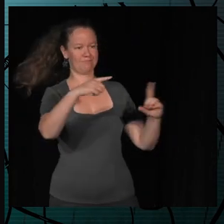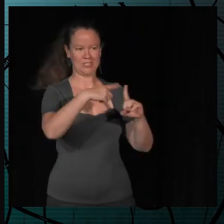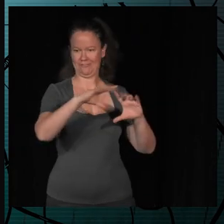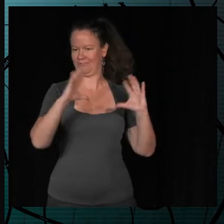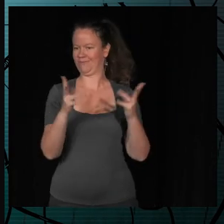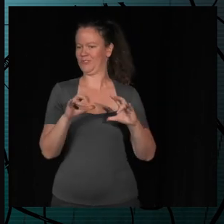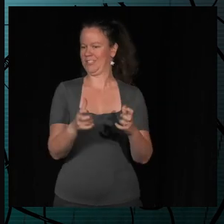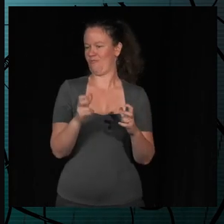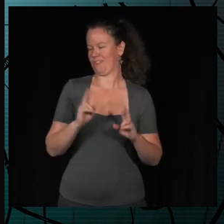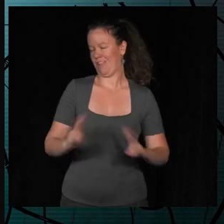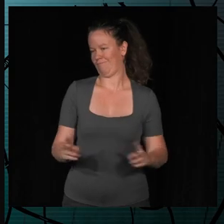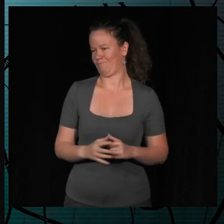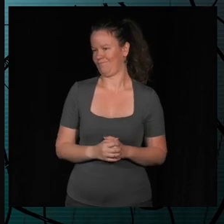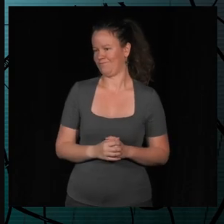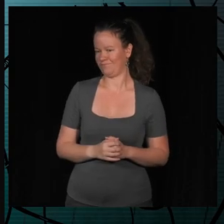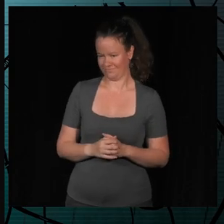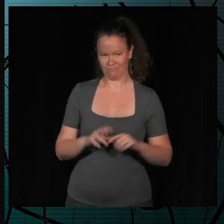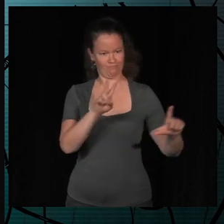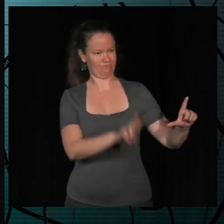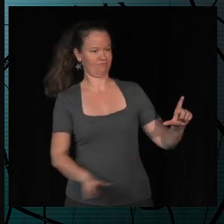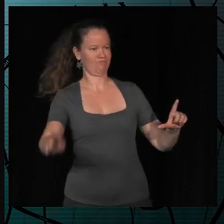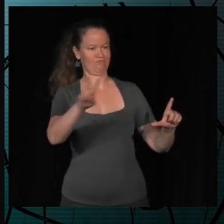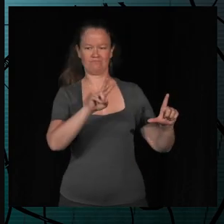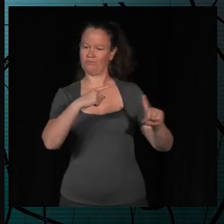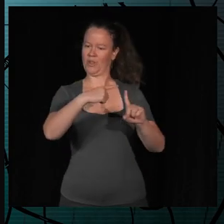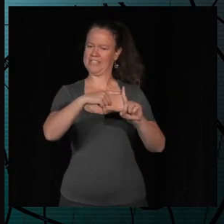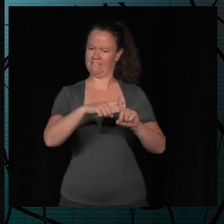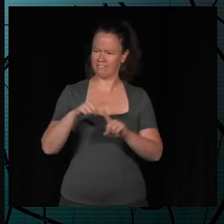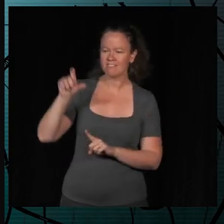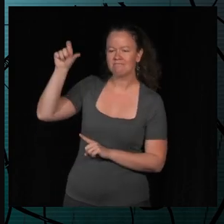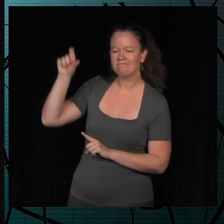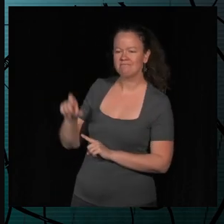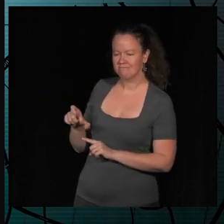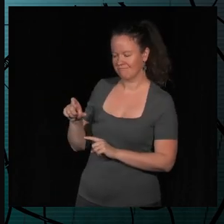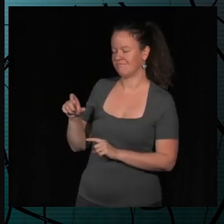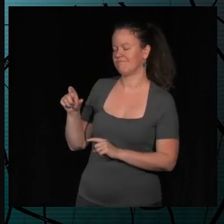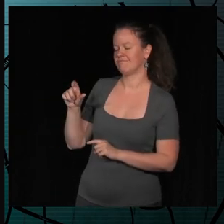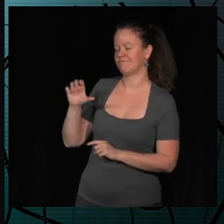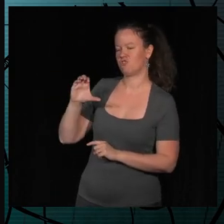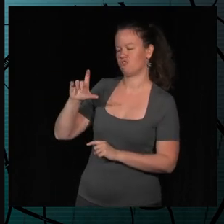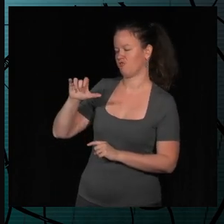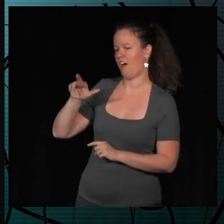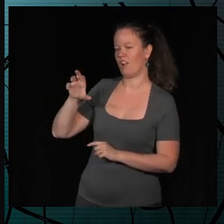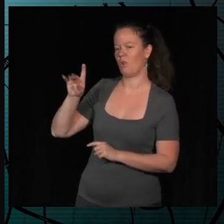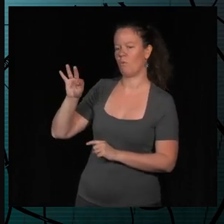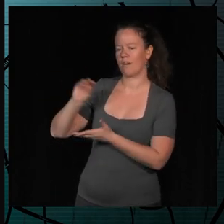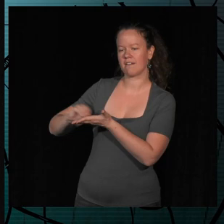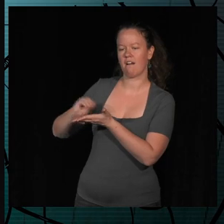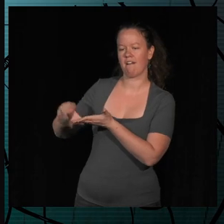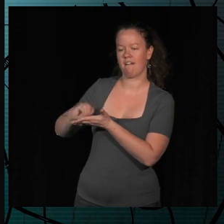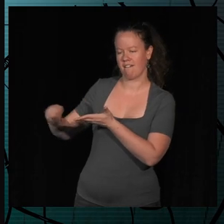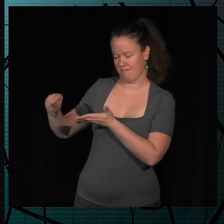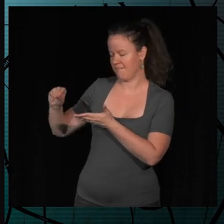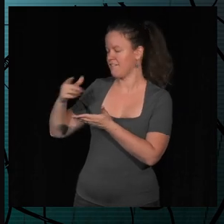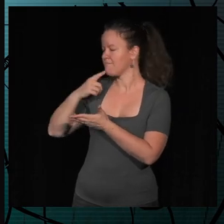reprendre une formule de Bernard Charlot hein quand il travaillait sur euh sur l'école dans dans les milieux